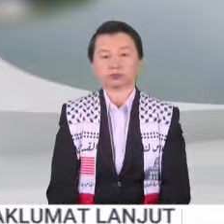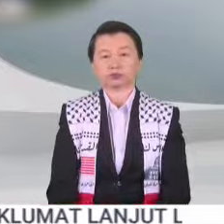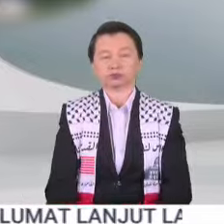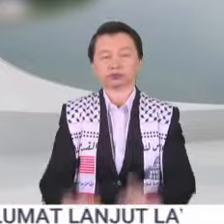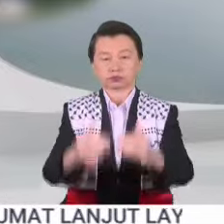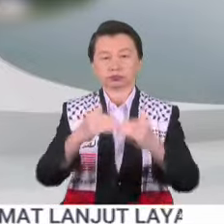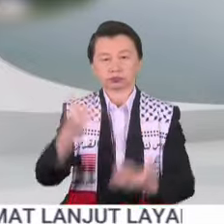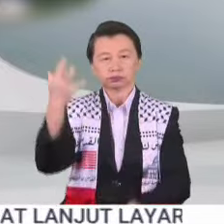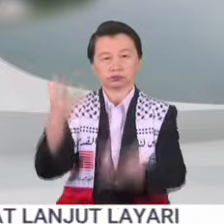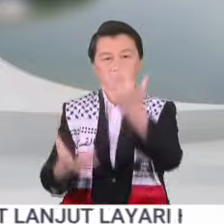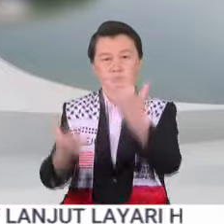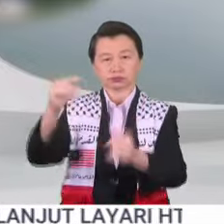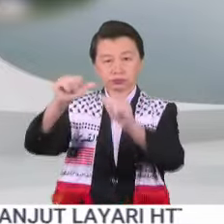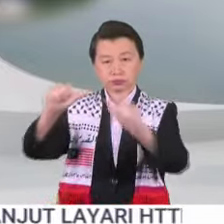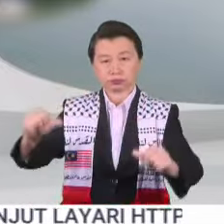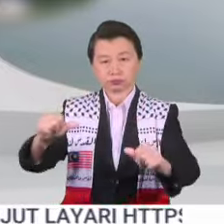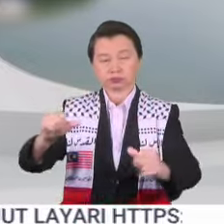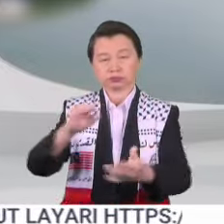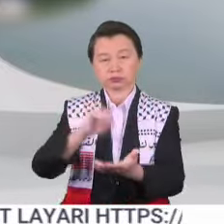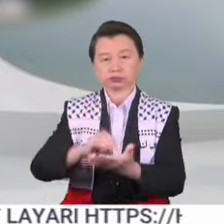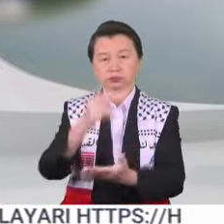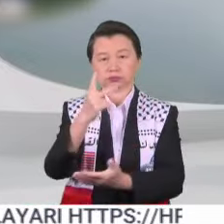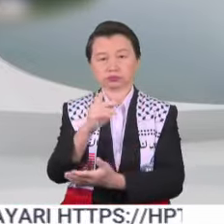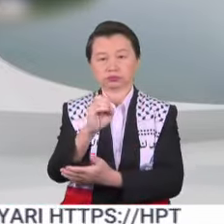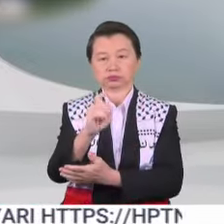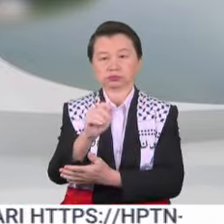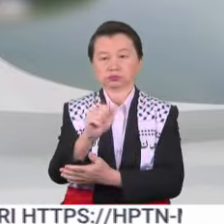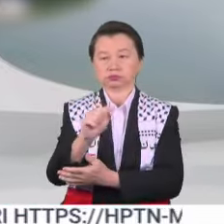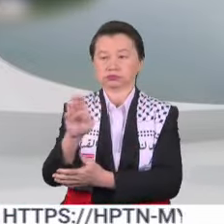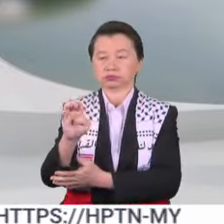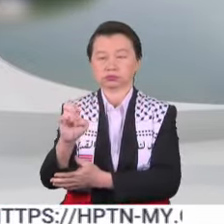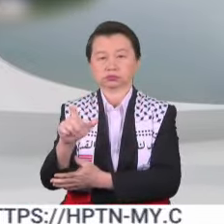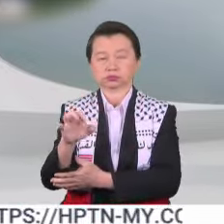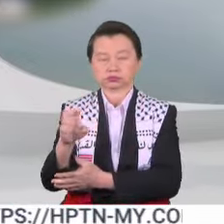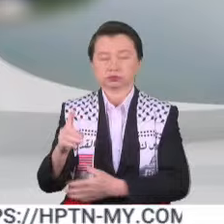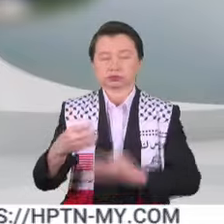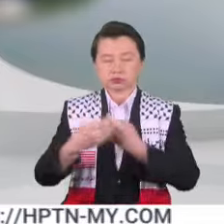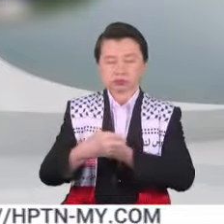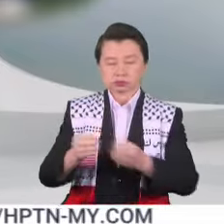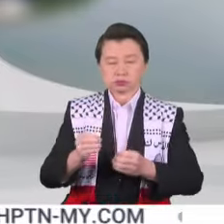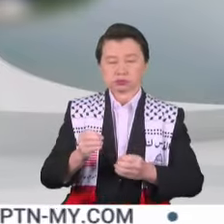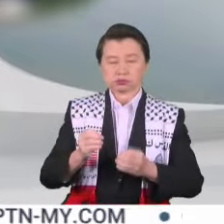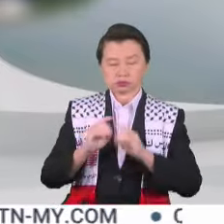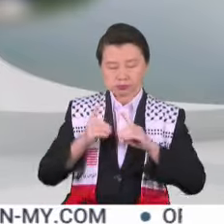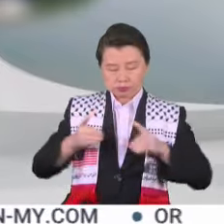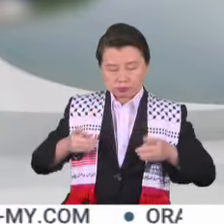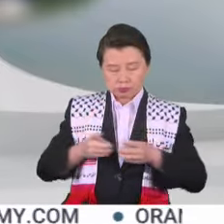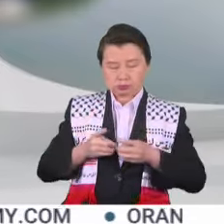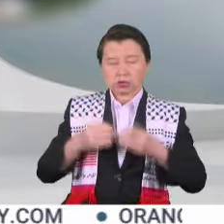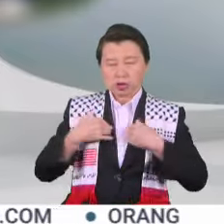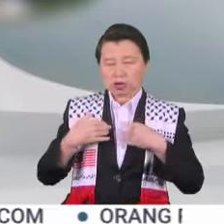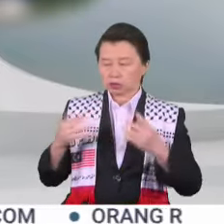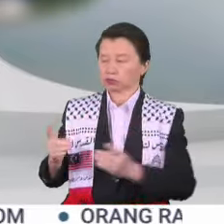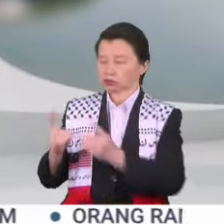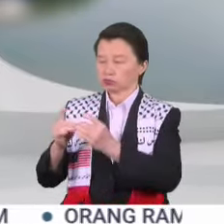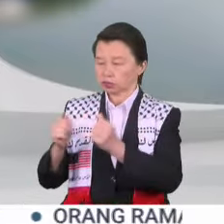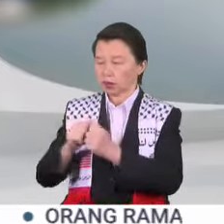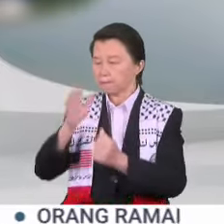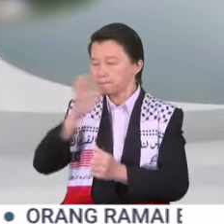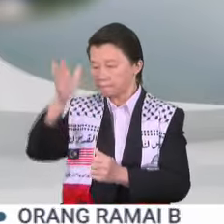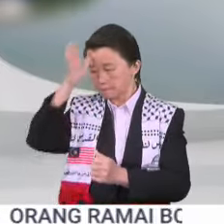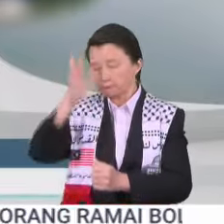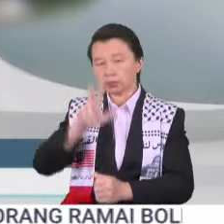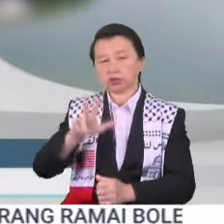Susulan kebakaran asrama SK Kuala Abai, Kota Belud pada Jumaat, Pejabat Pendidikan Daerah PPD Kota Belud akan mengadakan perjumpaan bersama ibu